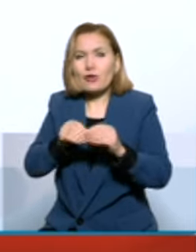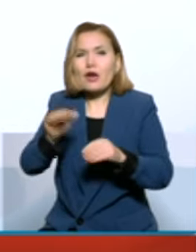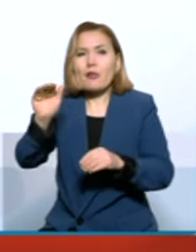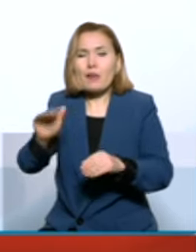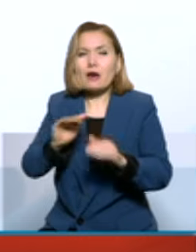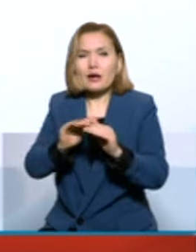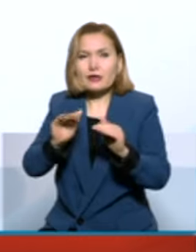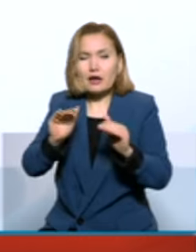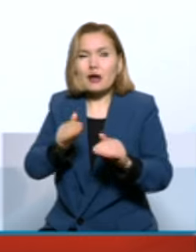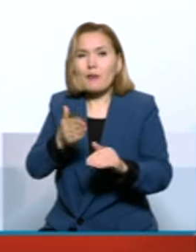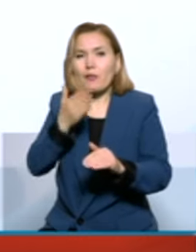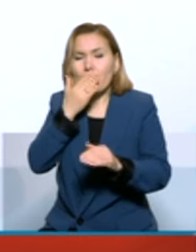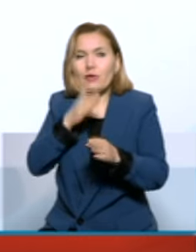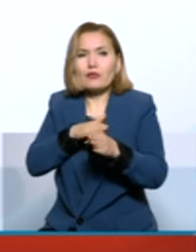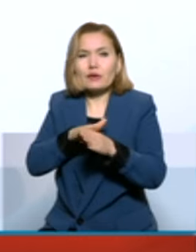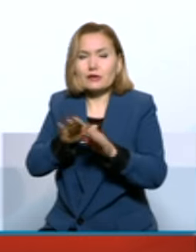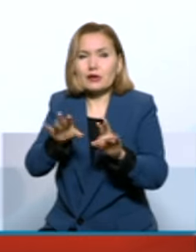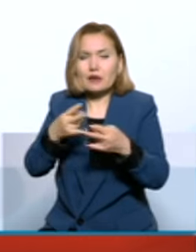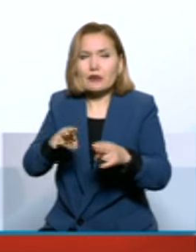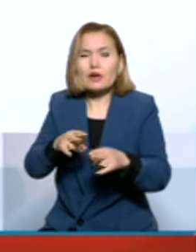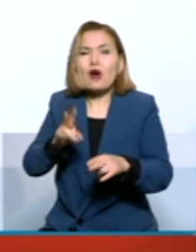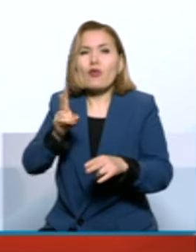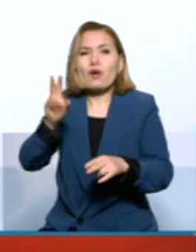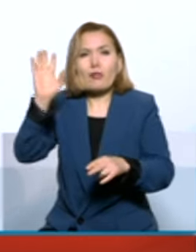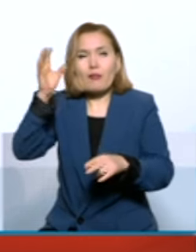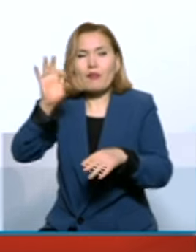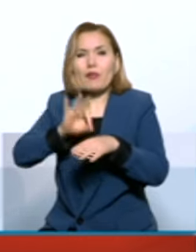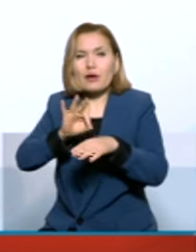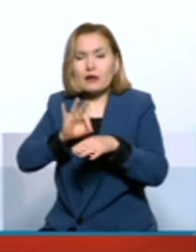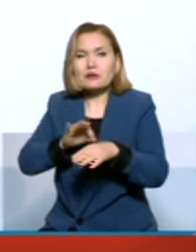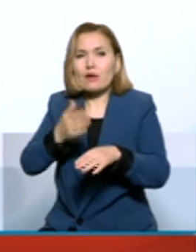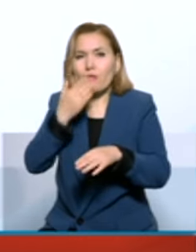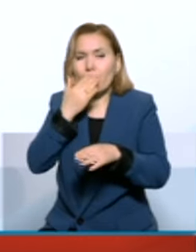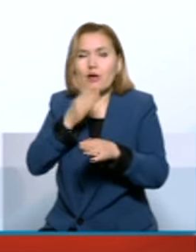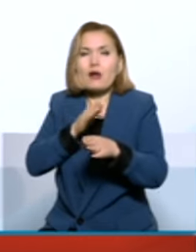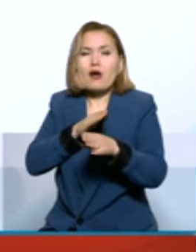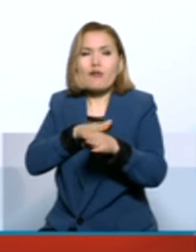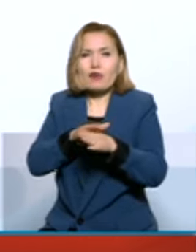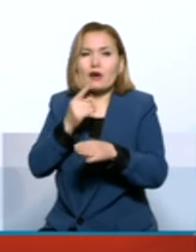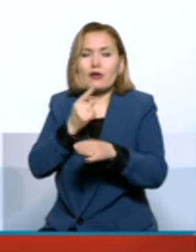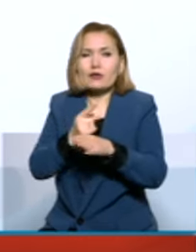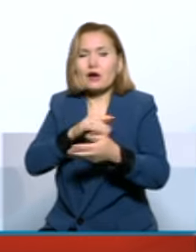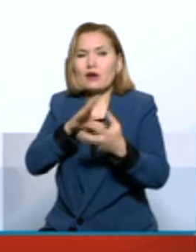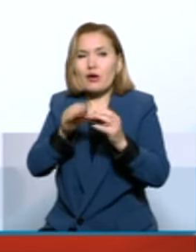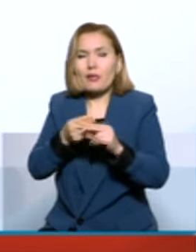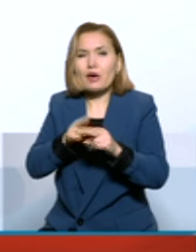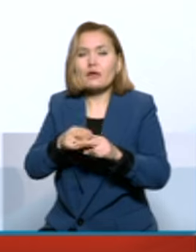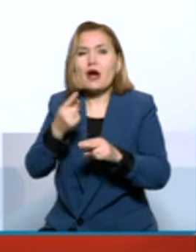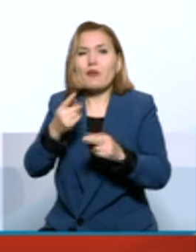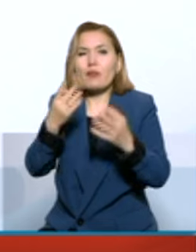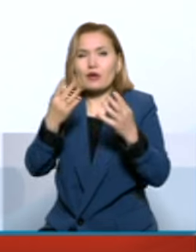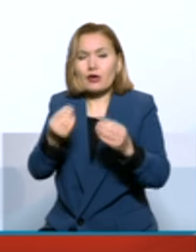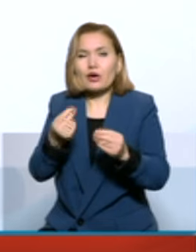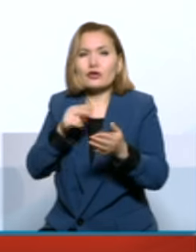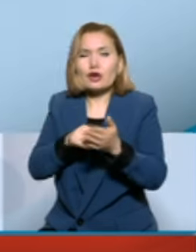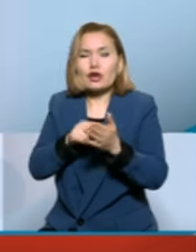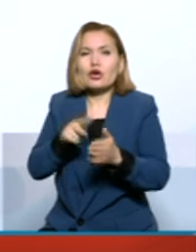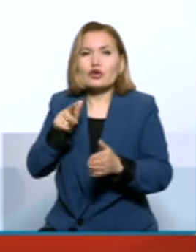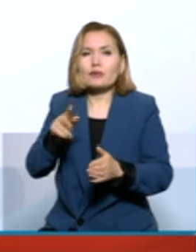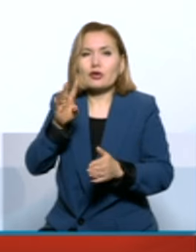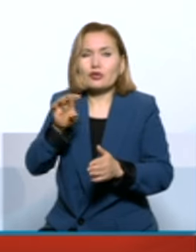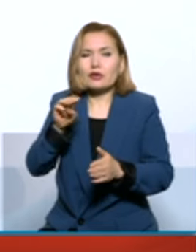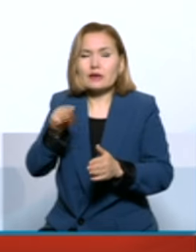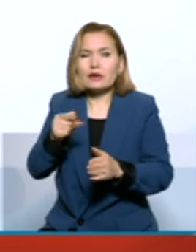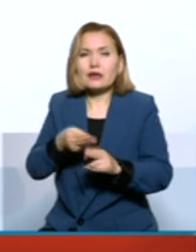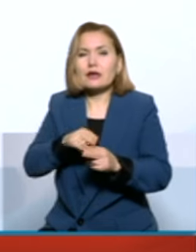және психологиялық ауытқуы бар адамдар. Тиісінше бұл тізімдегі жандар фидия садақасын беру керек. Бір күндік құны 3400 теңге.